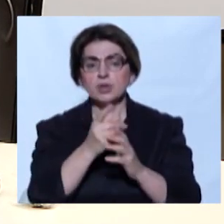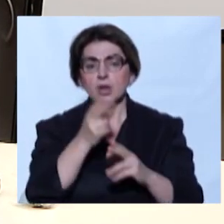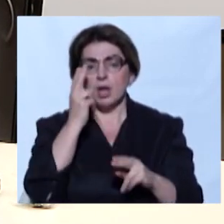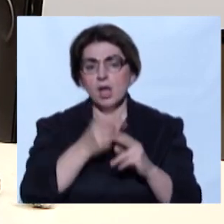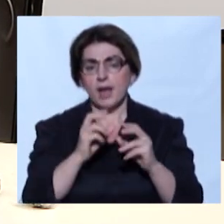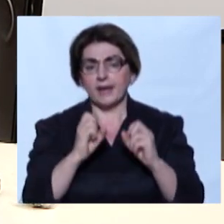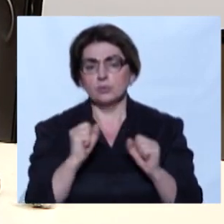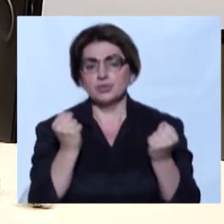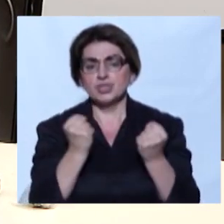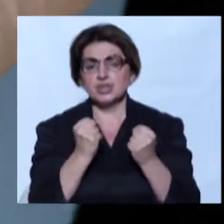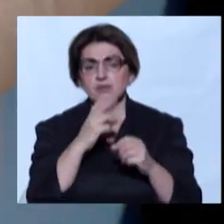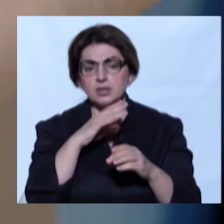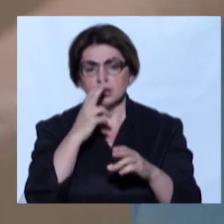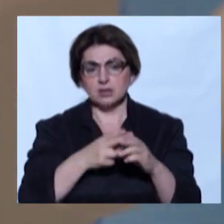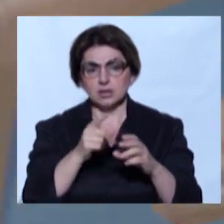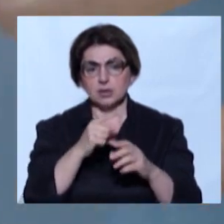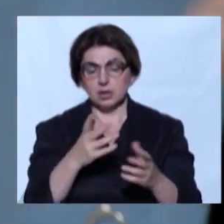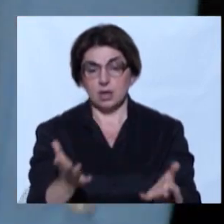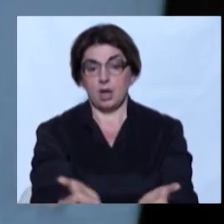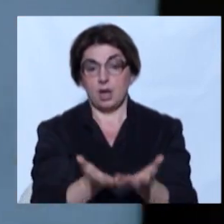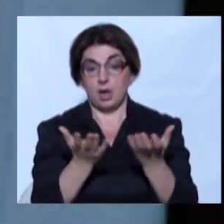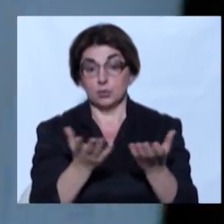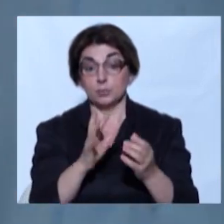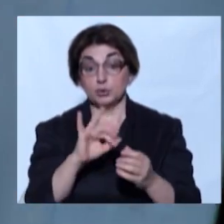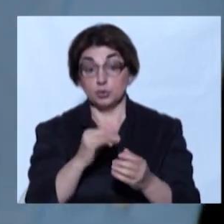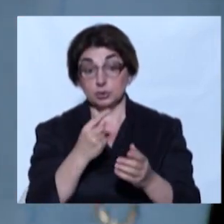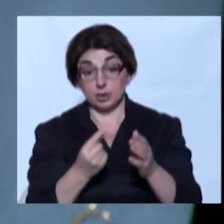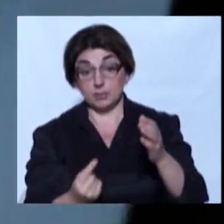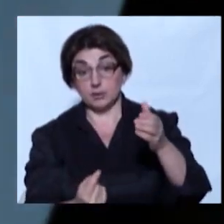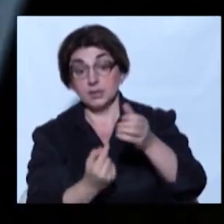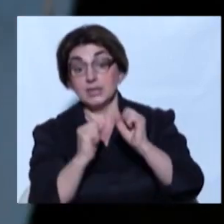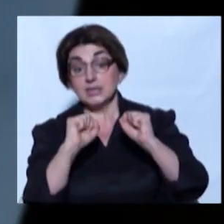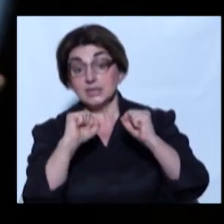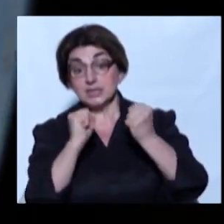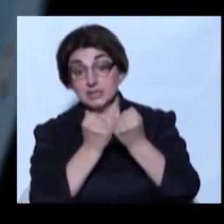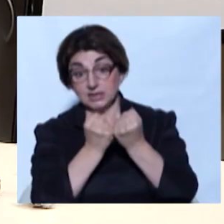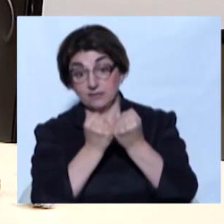როდესაც აორთქლებული იოდი აირად მდგომარეობაში შეეხება ამ ცივ კოლბას,